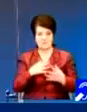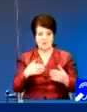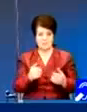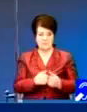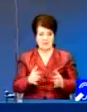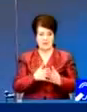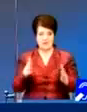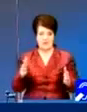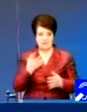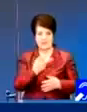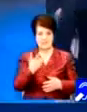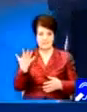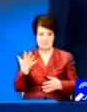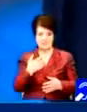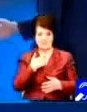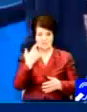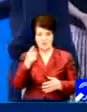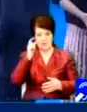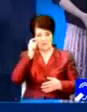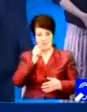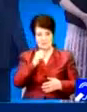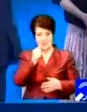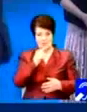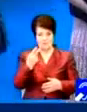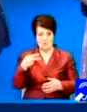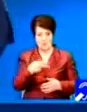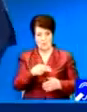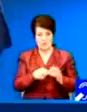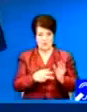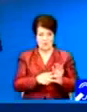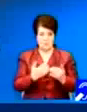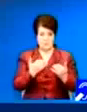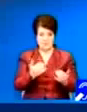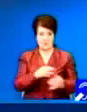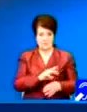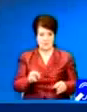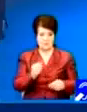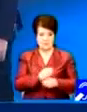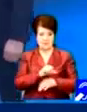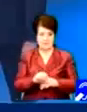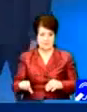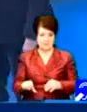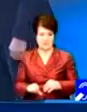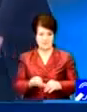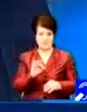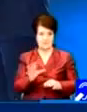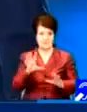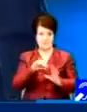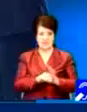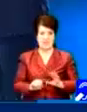Cu peste 35.000 de voturi, bărbatul anului 2018 a fost desemnat ministrul afacerilor externe și